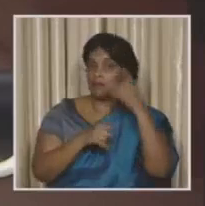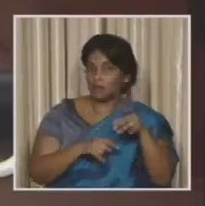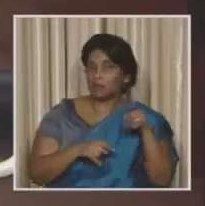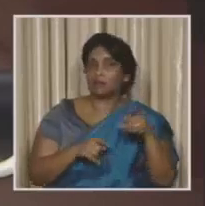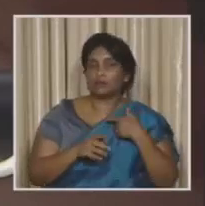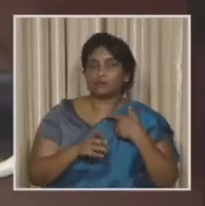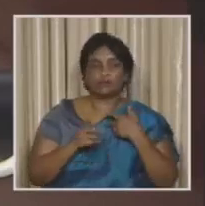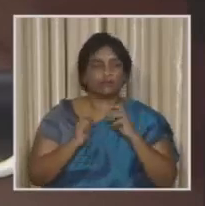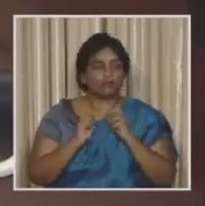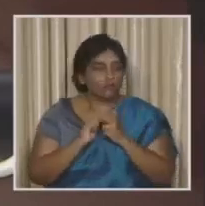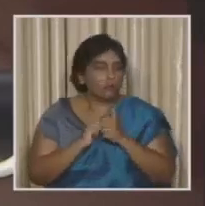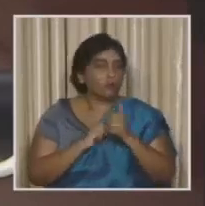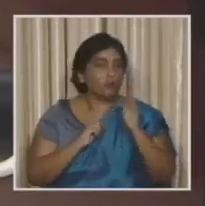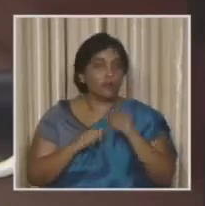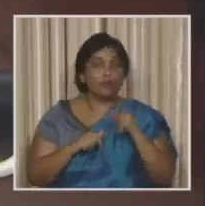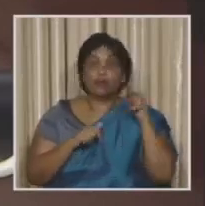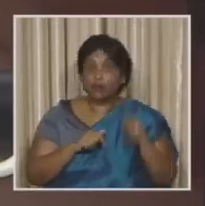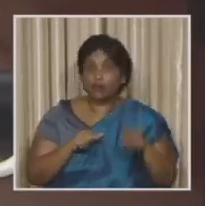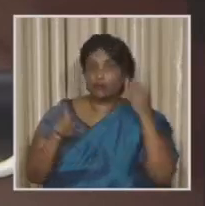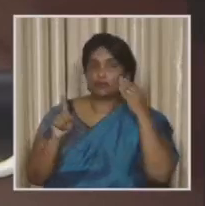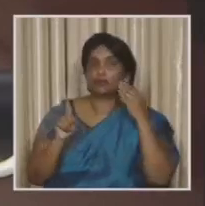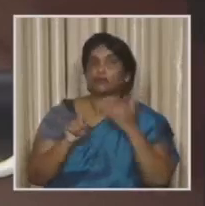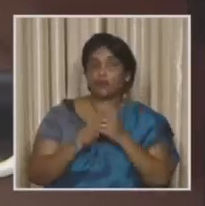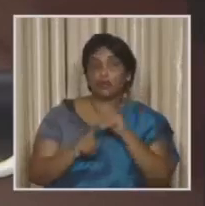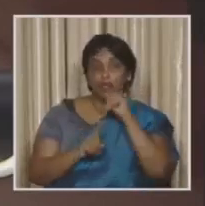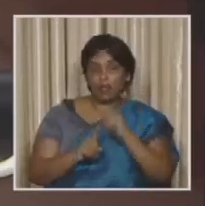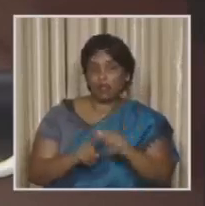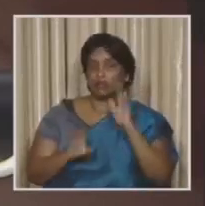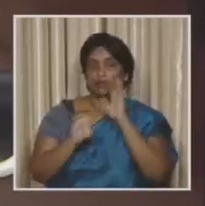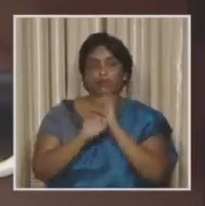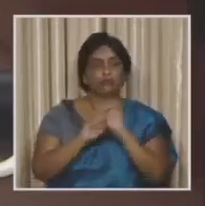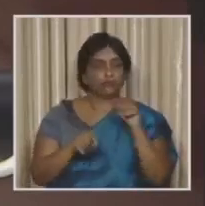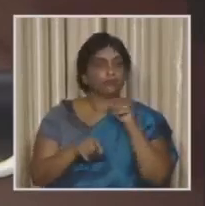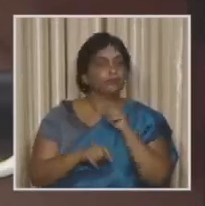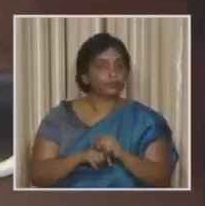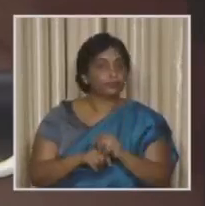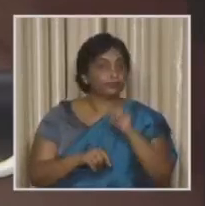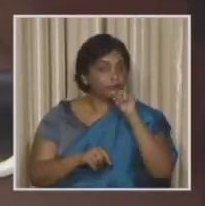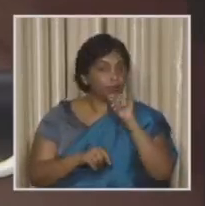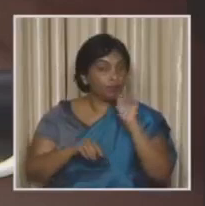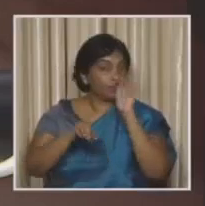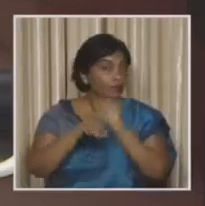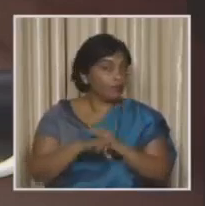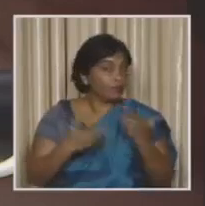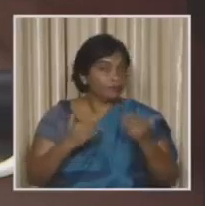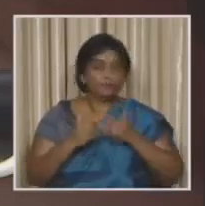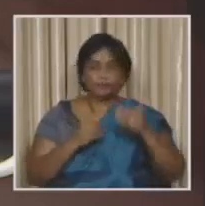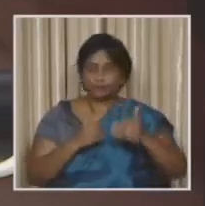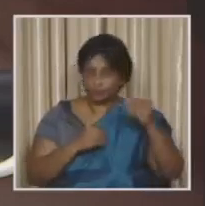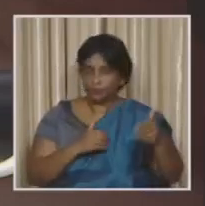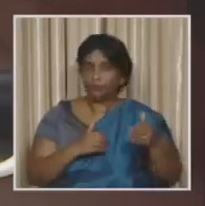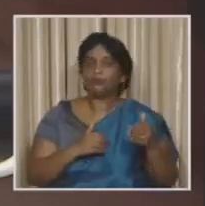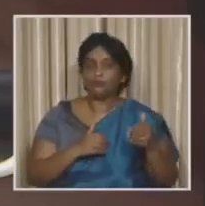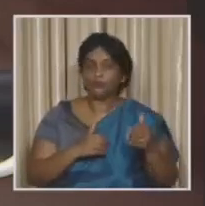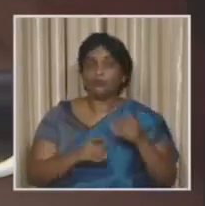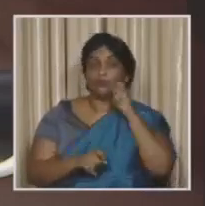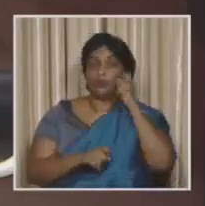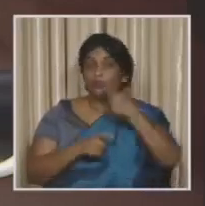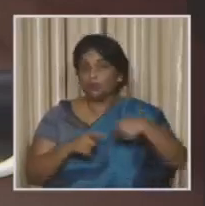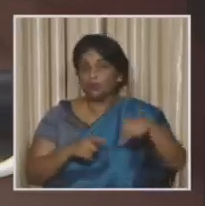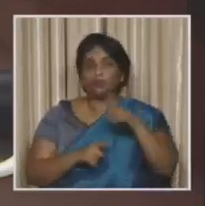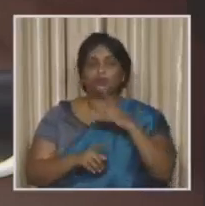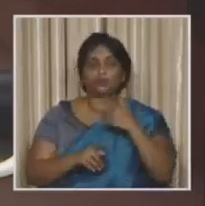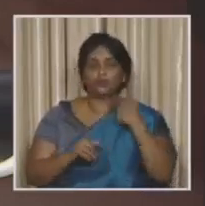api porabadan nona, meka pelibadu sattya lidaru keragan, sattya lidaru nukaran takal, janata awake